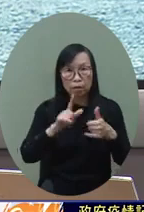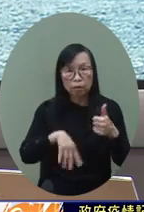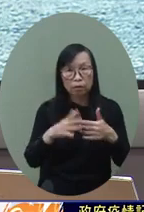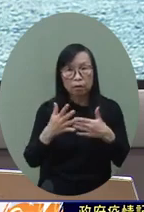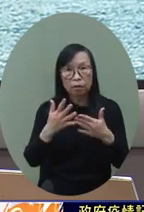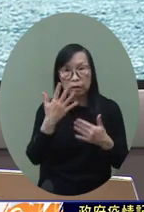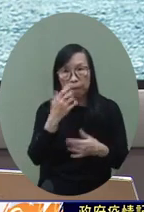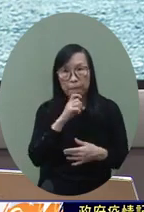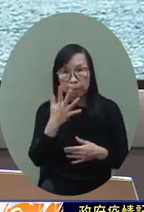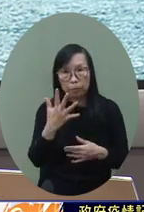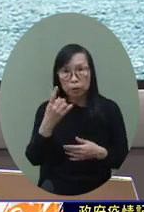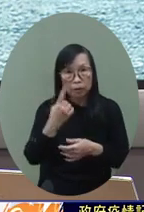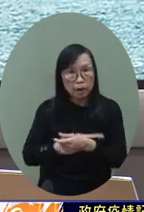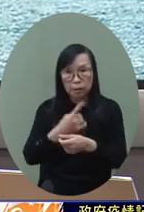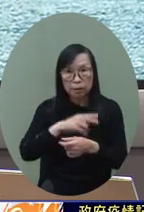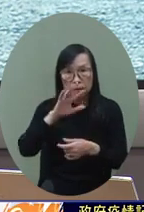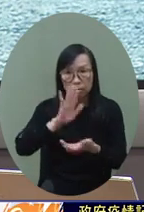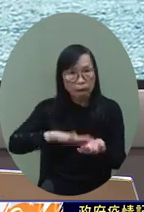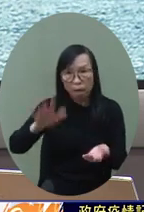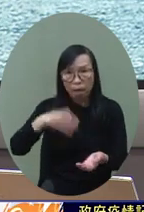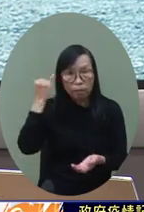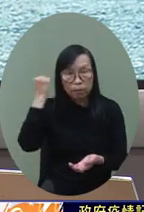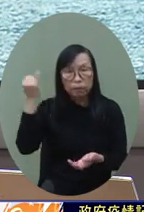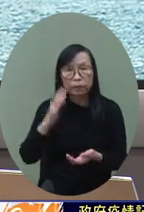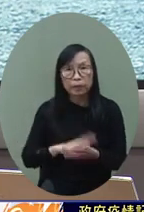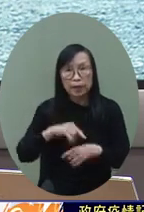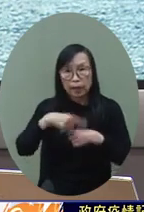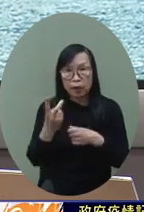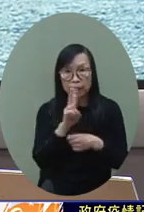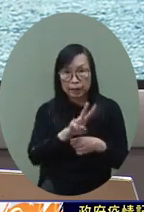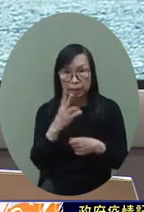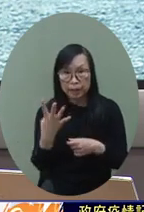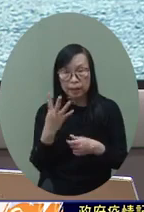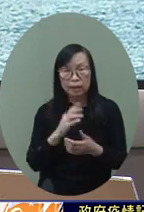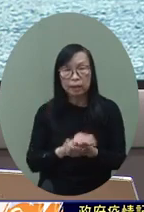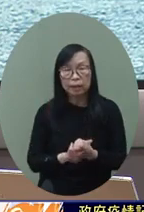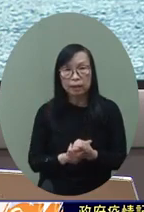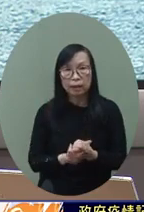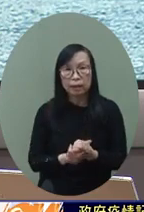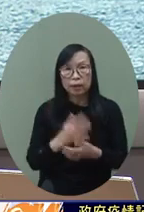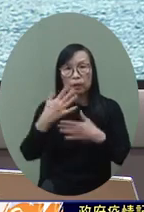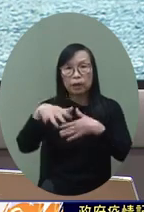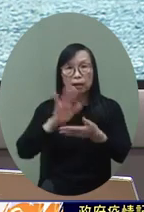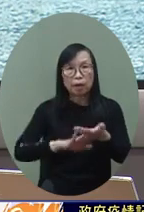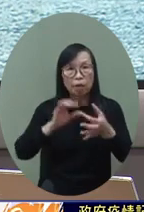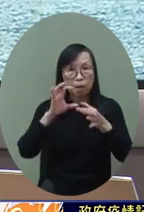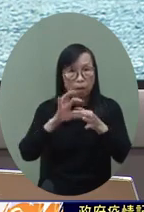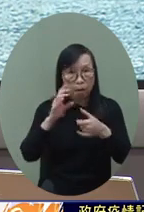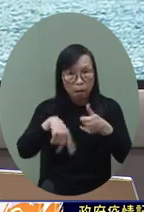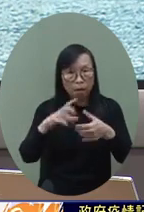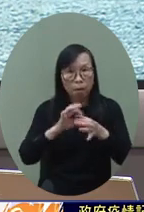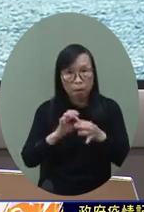5宗暫時找不到源頭的個案，另外那24宗個案呢即係同其他個案相關嘅個